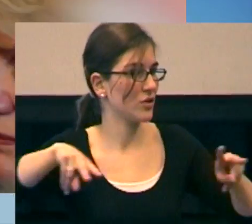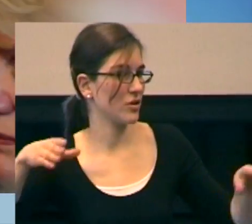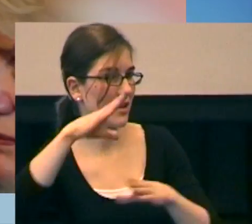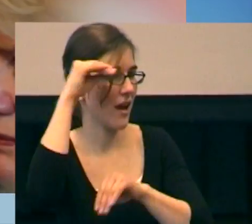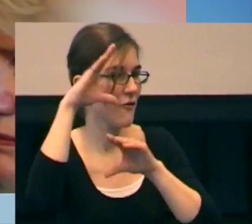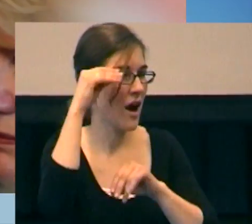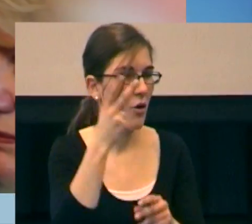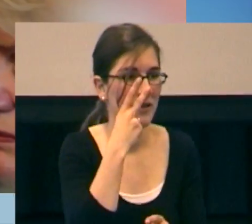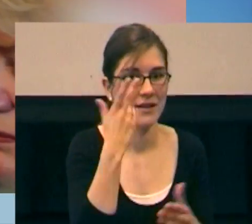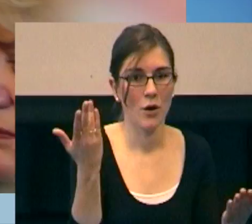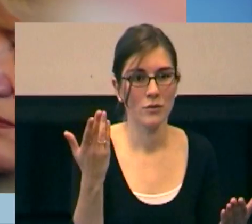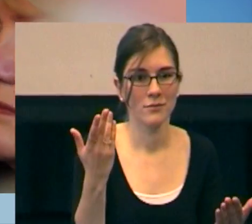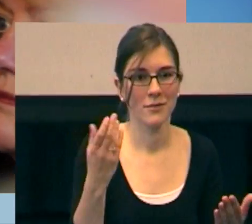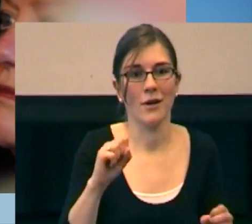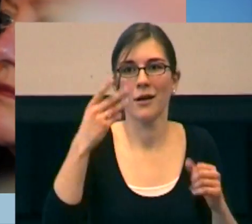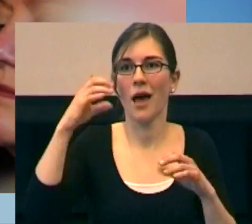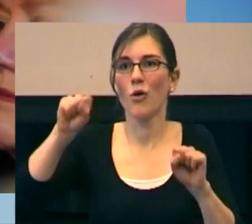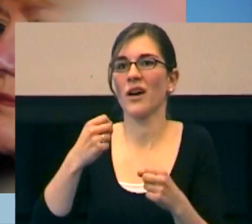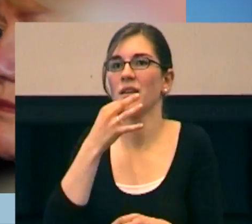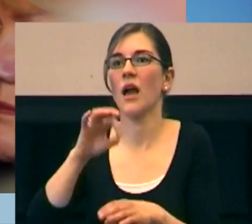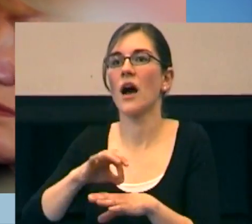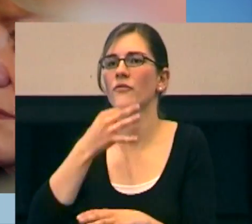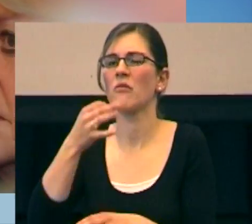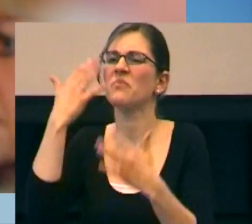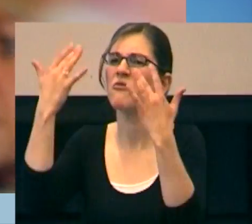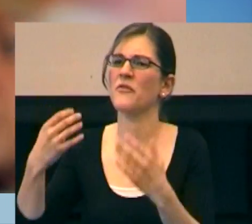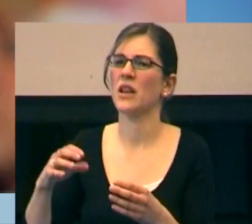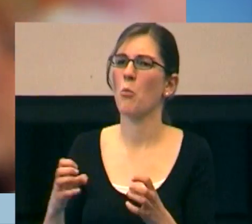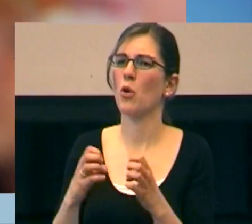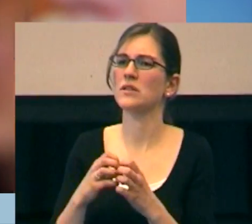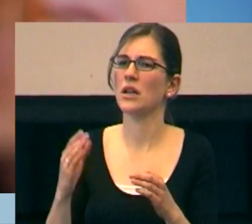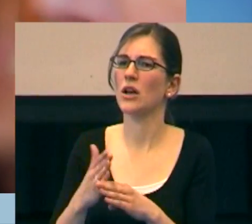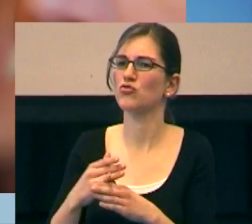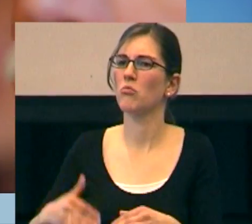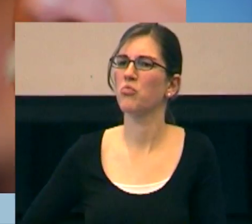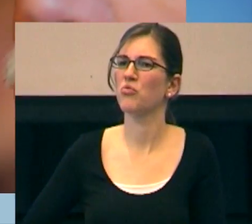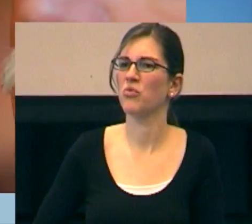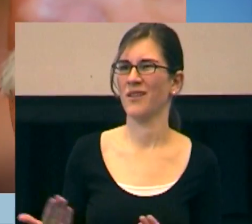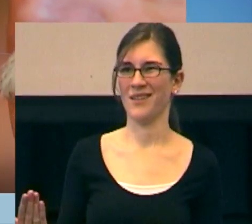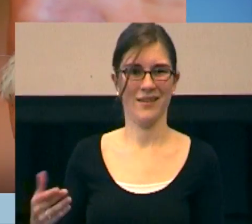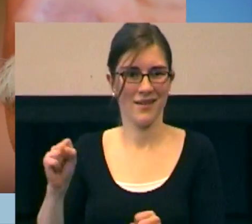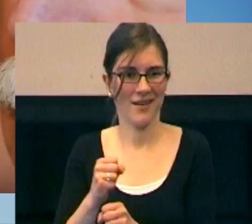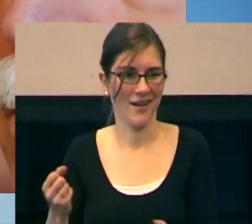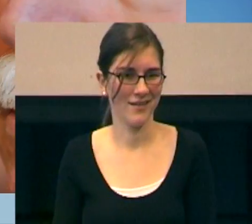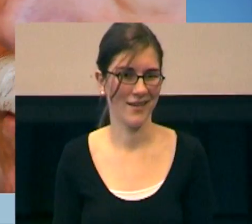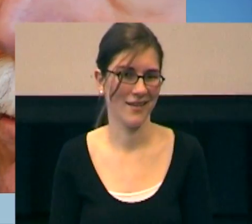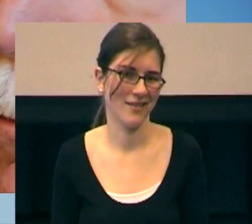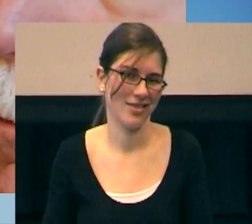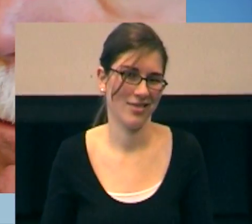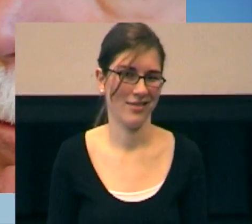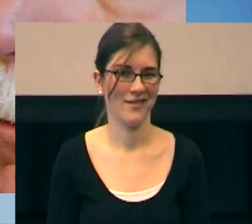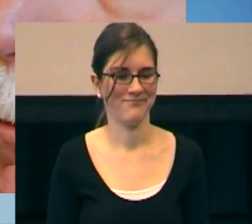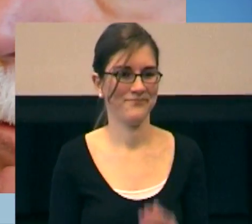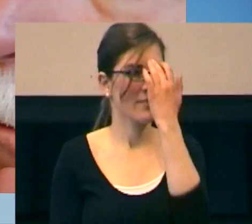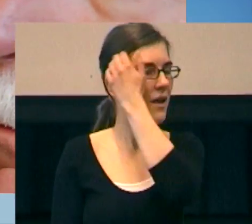gering und Sie können niemanden fragen wie viel Prostaten hast du schon getastet und wie häufig hast du schon mal getastet ob da ein Prostatakrebs vorliegt also